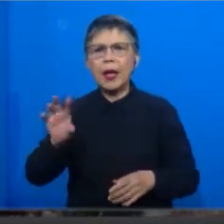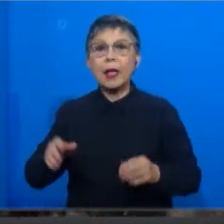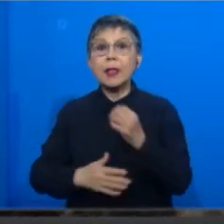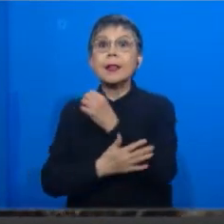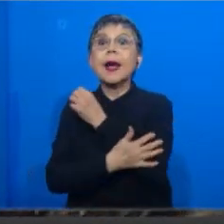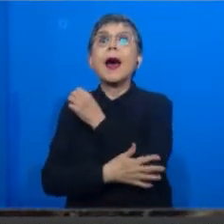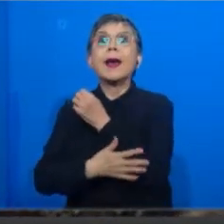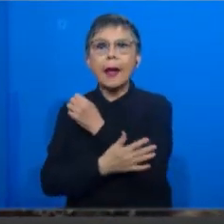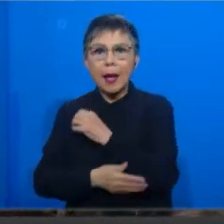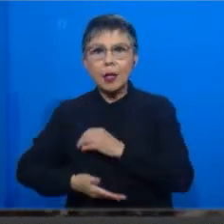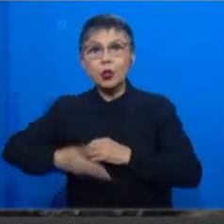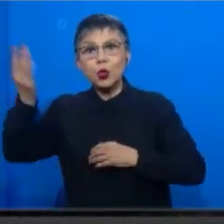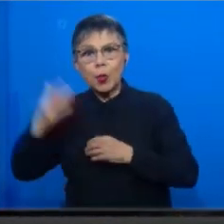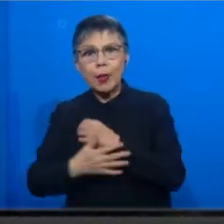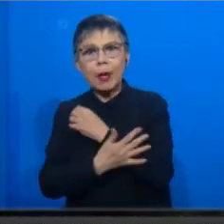negara.